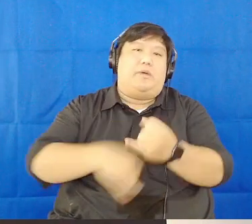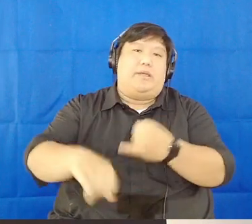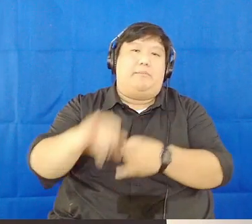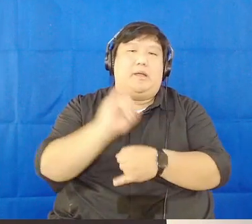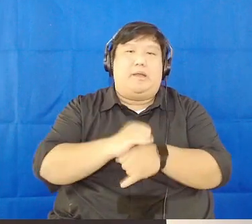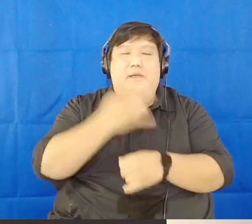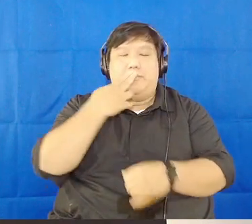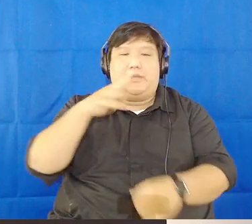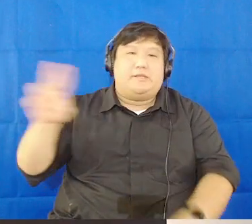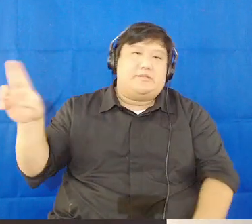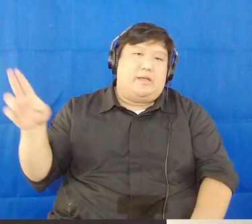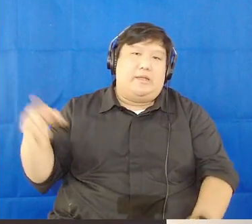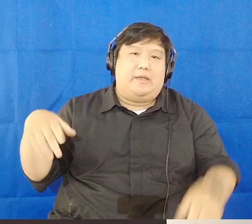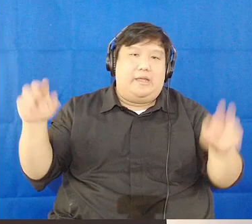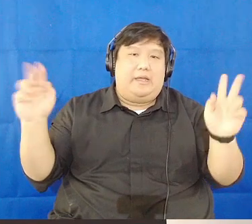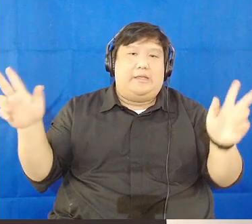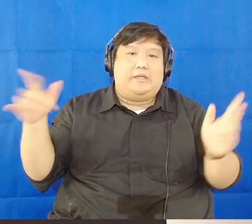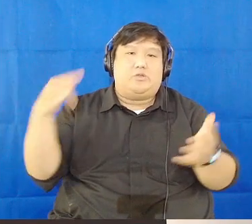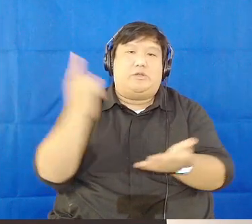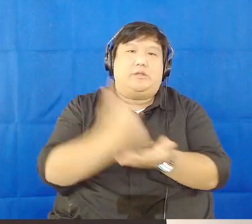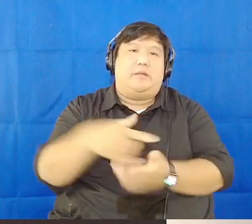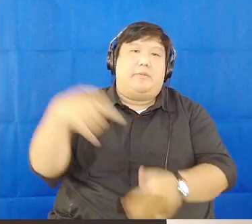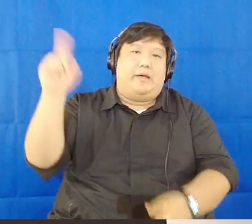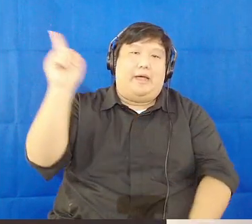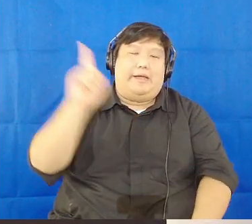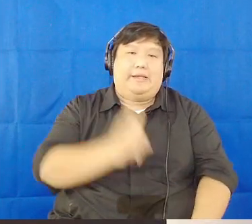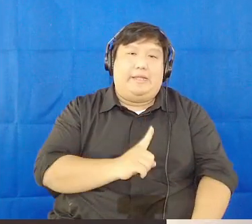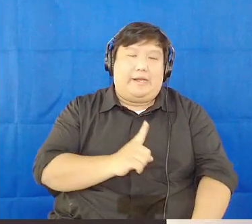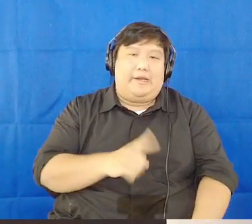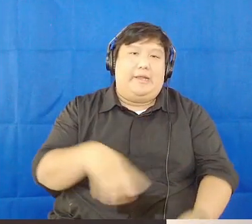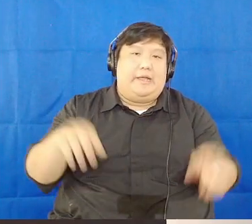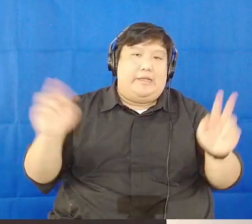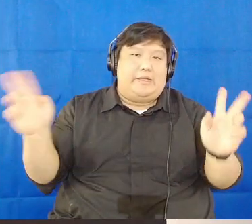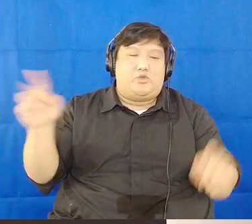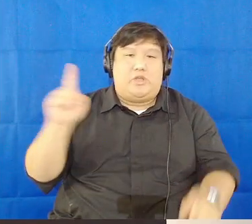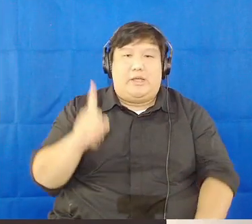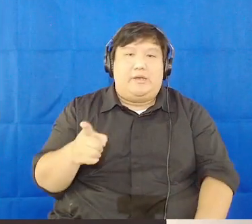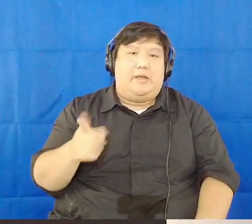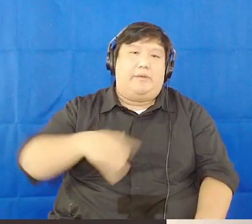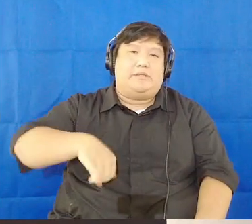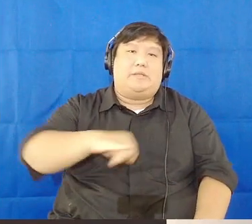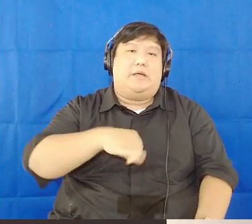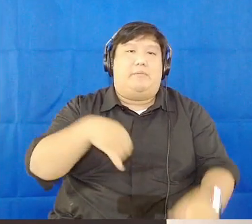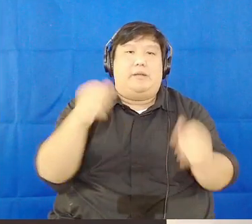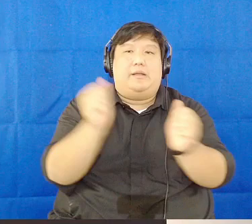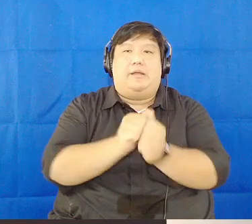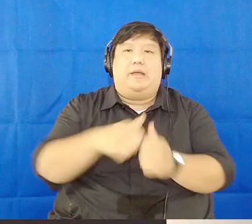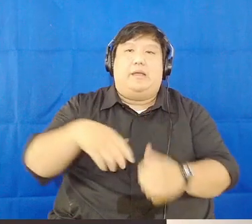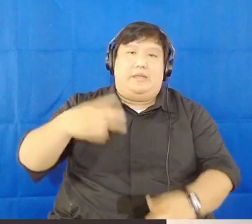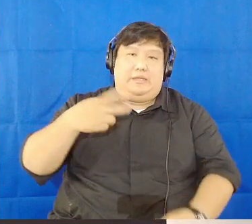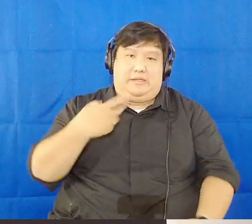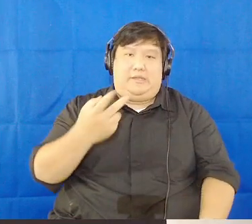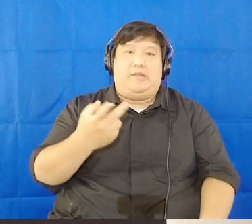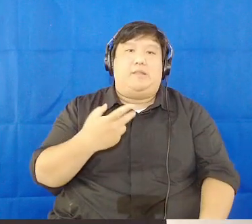mempercayai bahwa Yesus itu tetap hadir. Yesus itu ada bersama dengan kita, dengan gereja, di